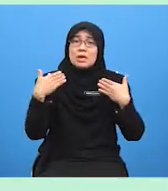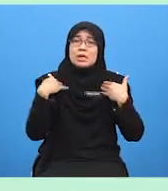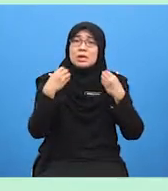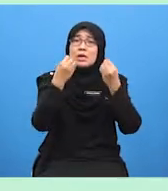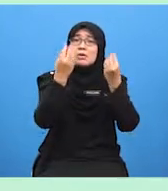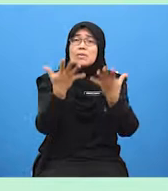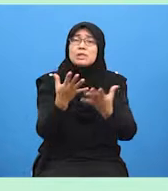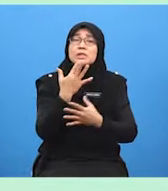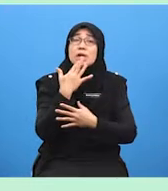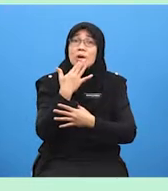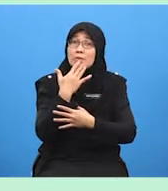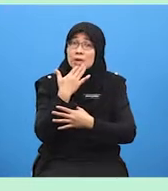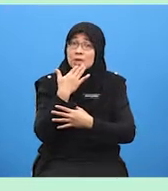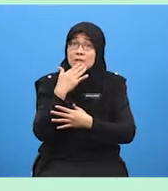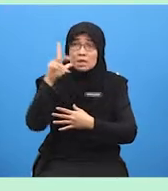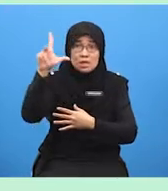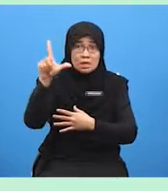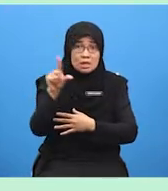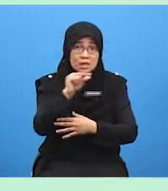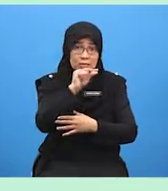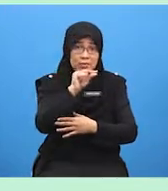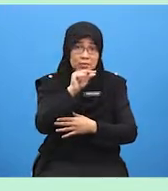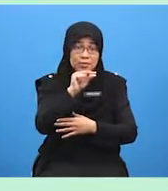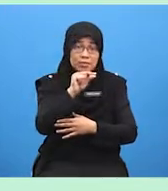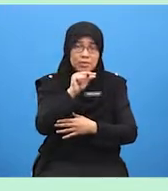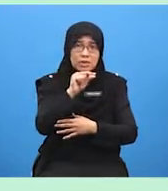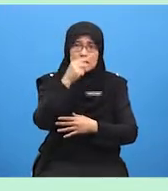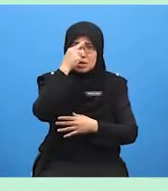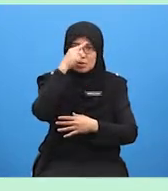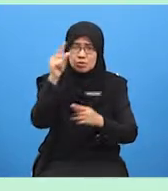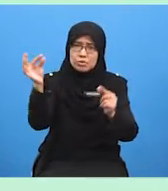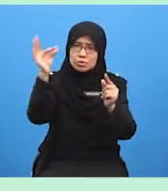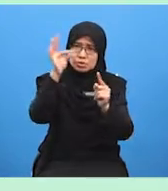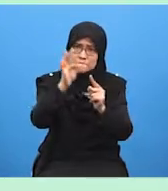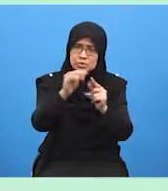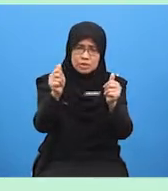supaya mudah untuk disesuaikan dengan warna fabrik yang hendak dijahit.